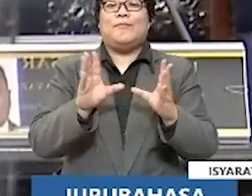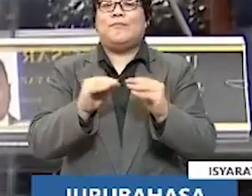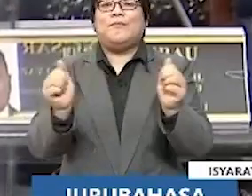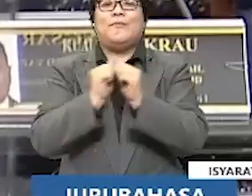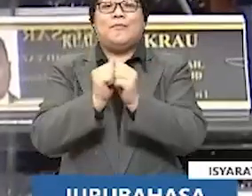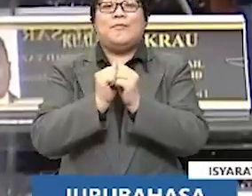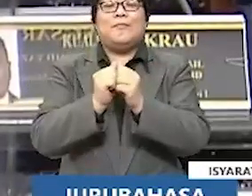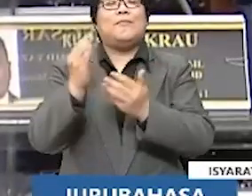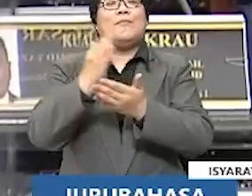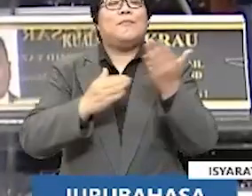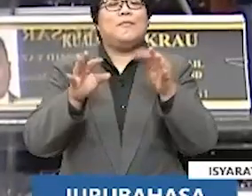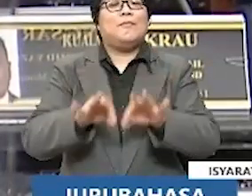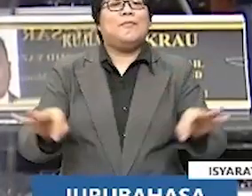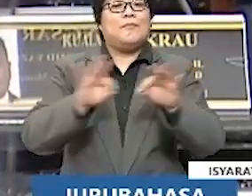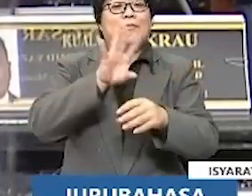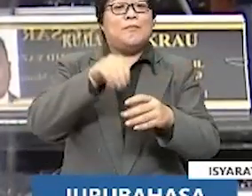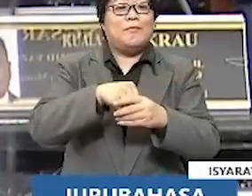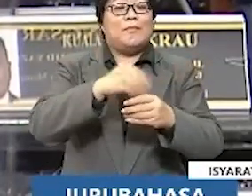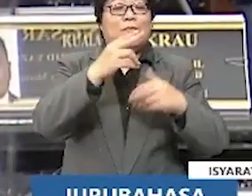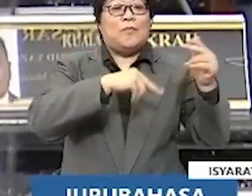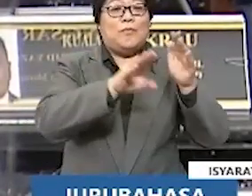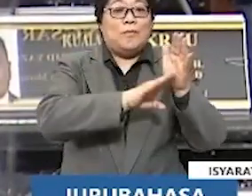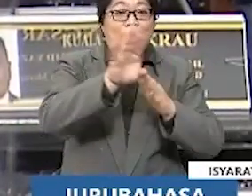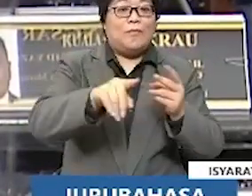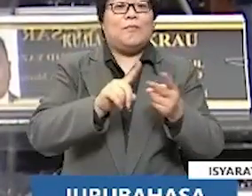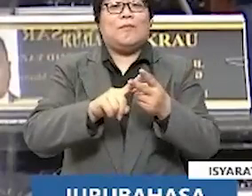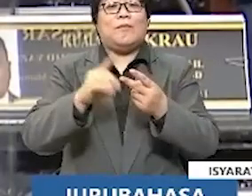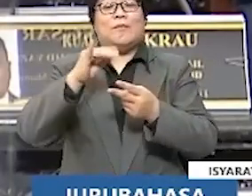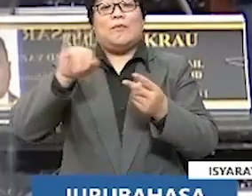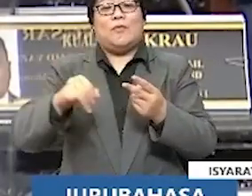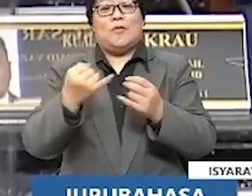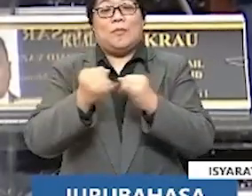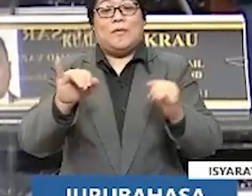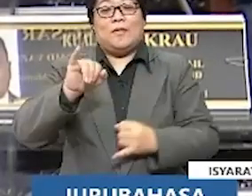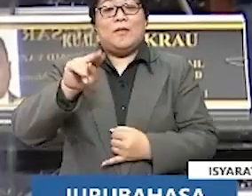bersama pihak-pihak berkepentingan seperti pemaju asal, Jabatan Insolvensi Malaysia,